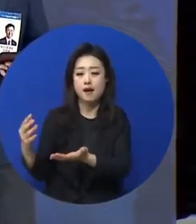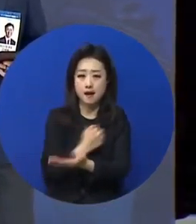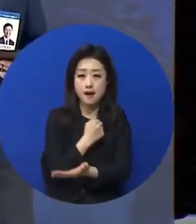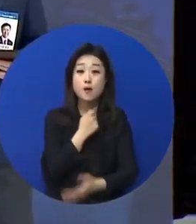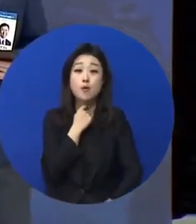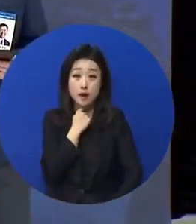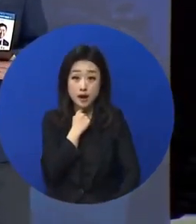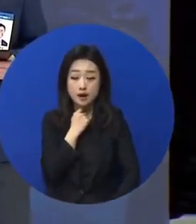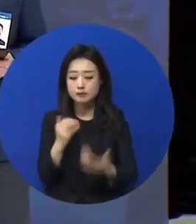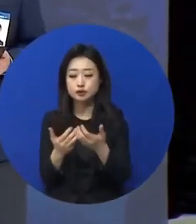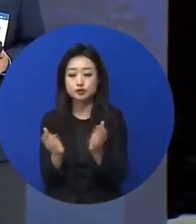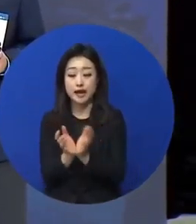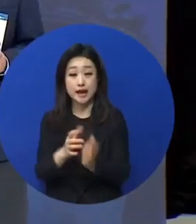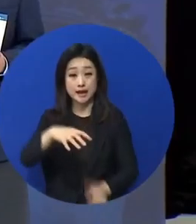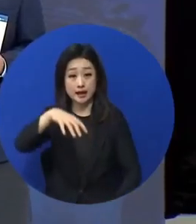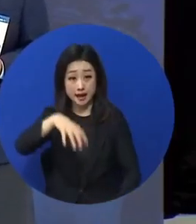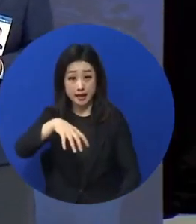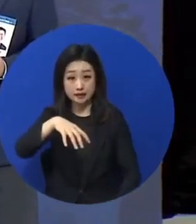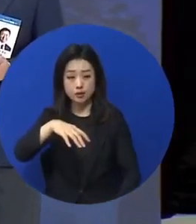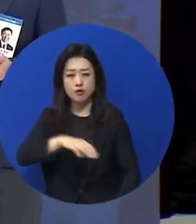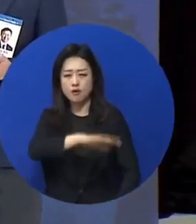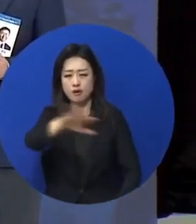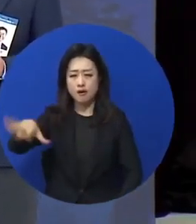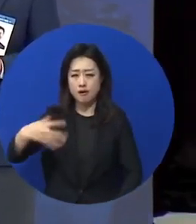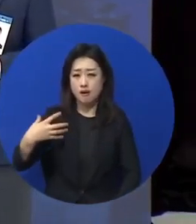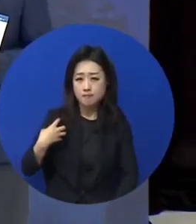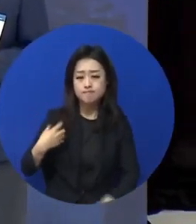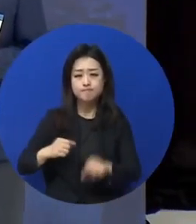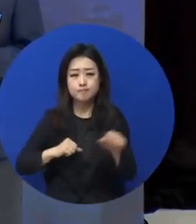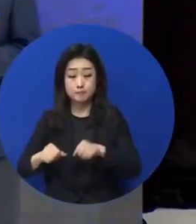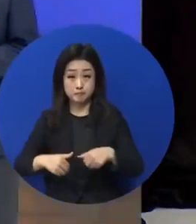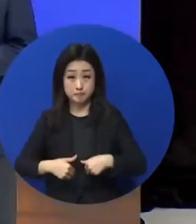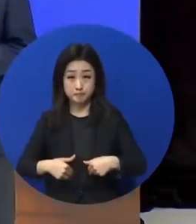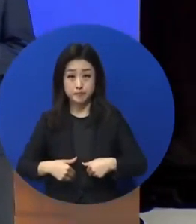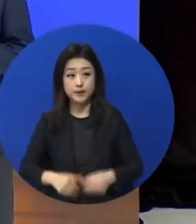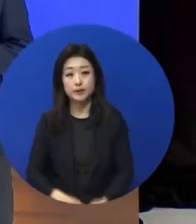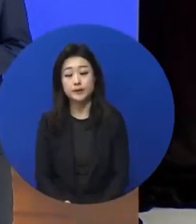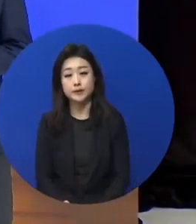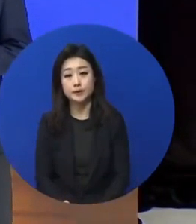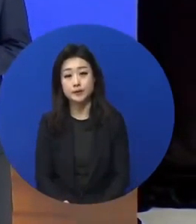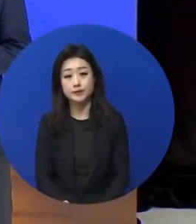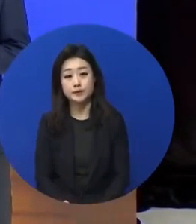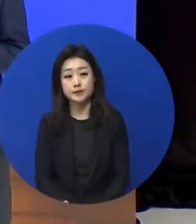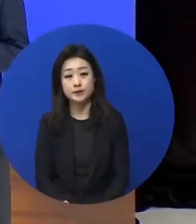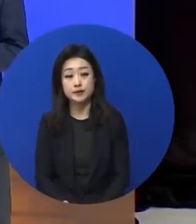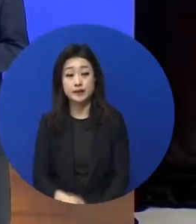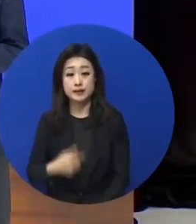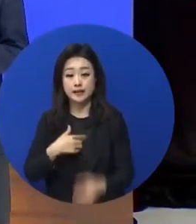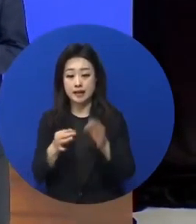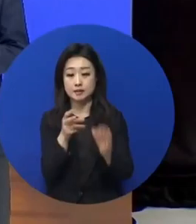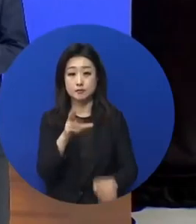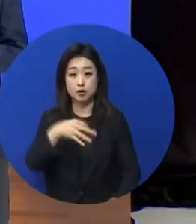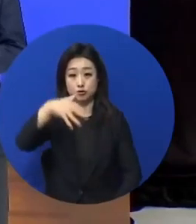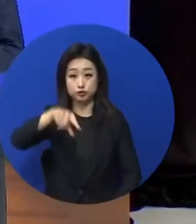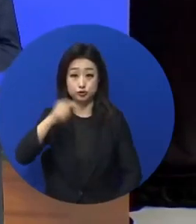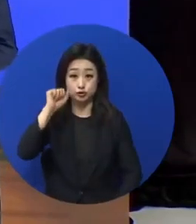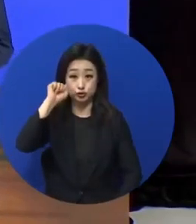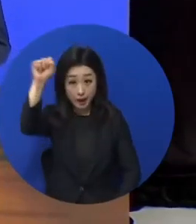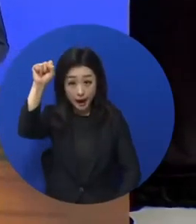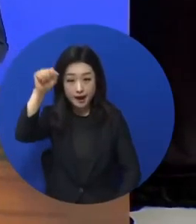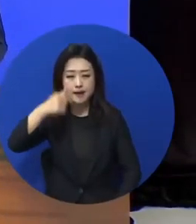우리 민주당의 역사적 소명이자 의무입니다. 이길 수 있는 후보 김영춘,